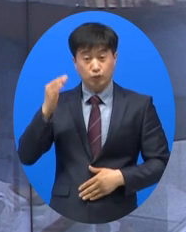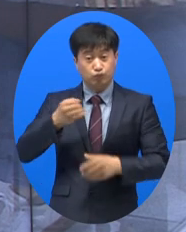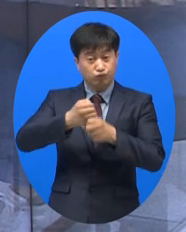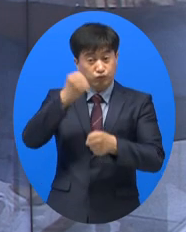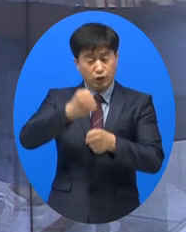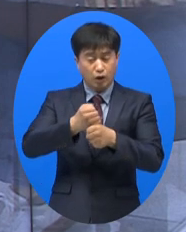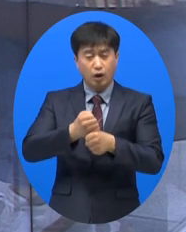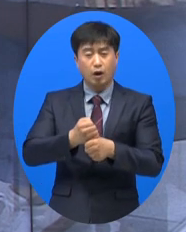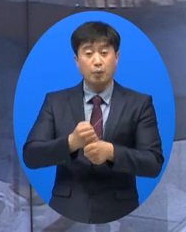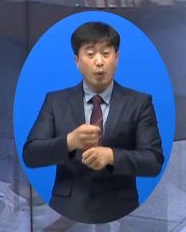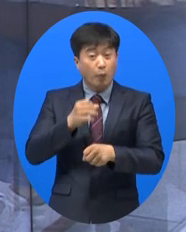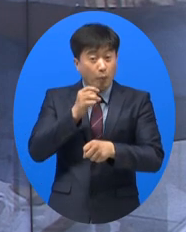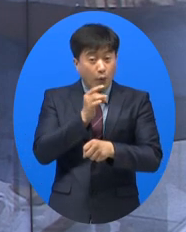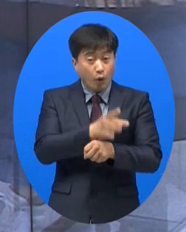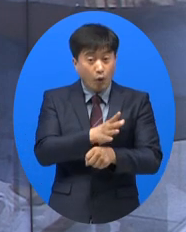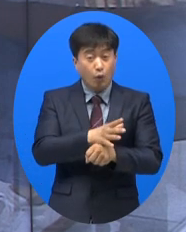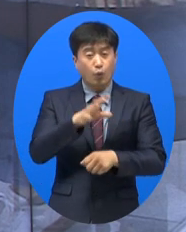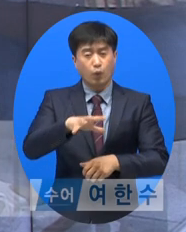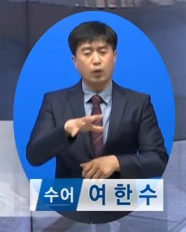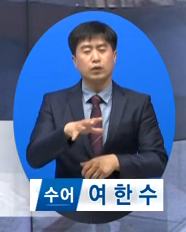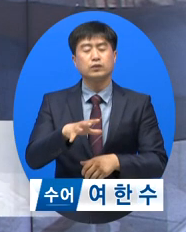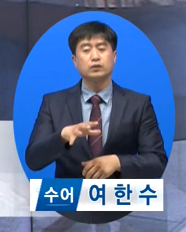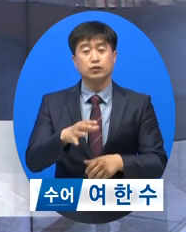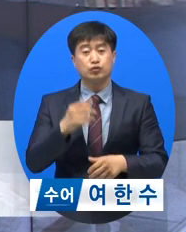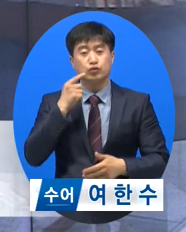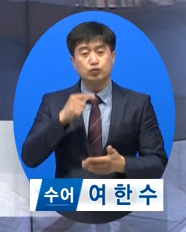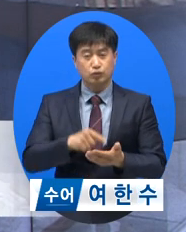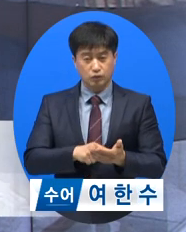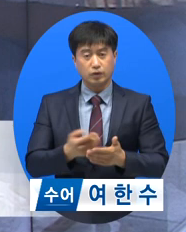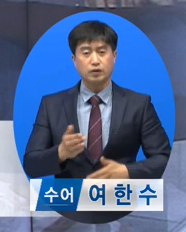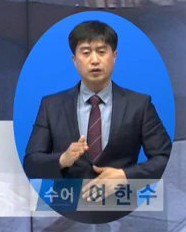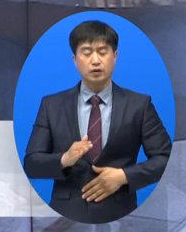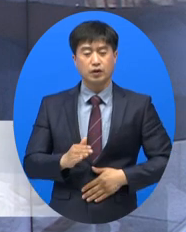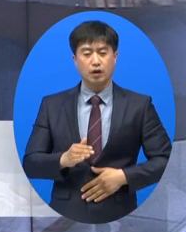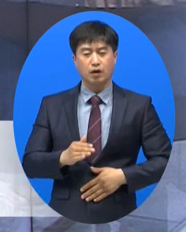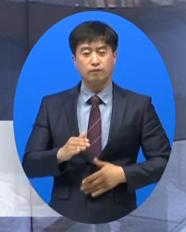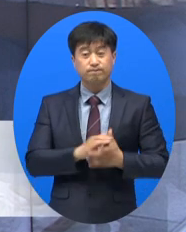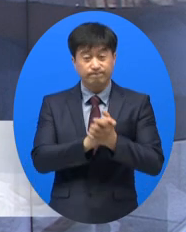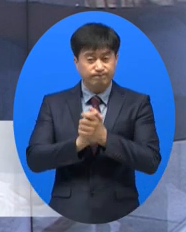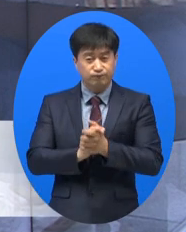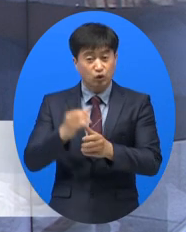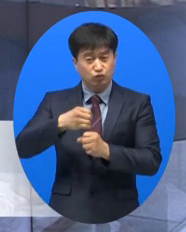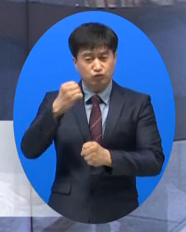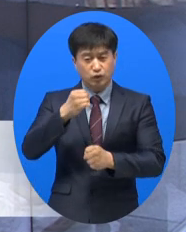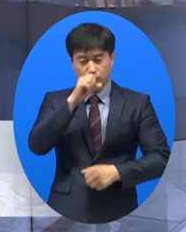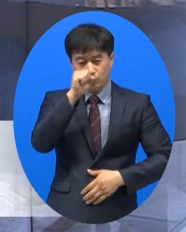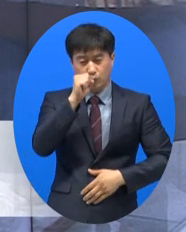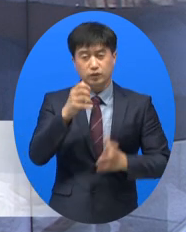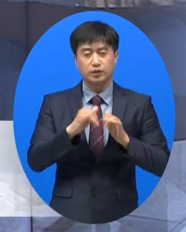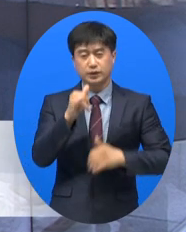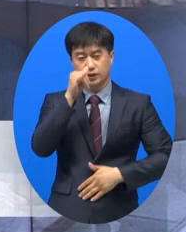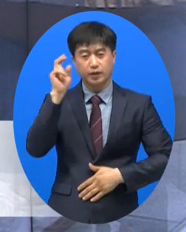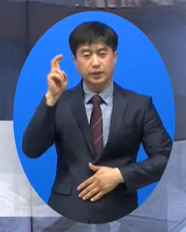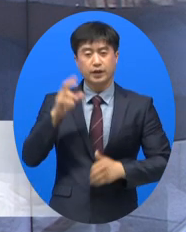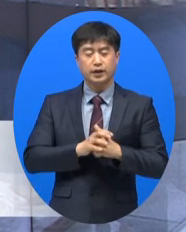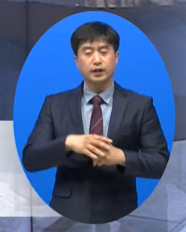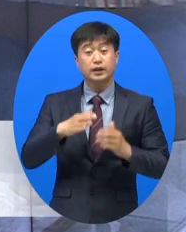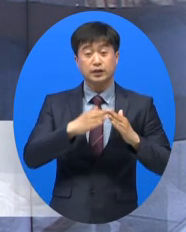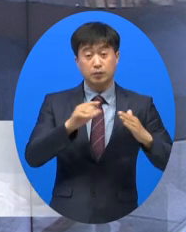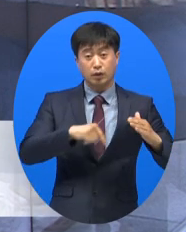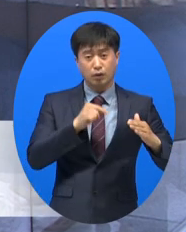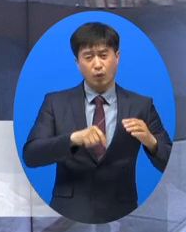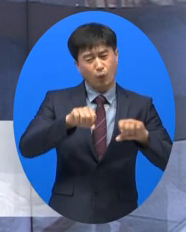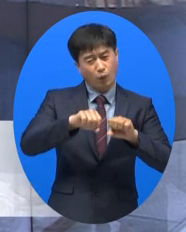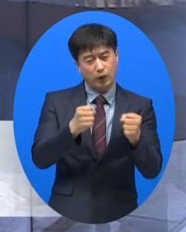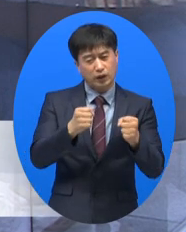요즘은 우산이 편의점에서도 살 수 있을 정도로 흔해 졌지만 손때 묻어 성대는 우선 1 좋아하는 분들도 있을 것 같다 집에